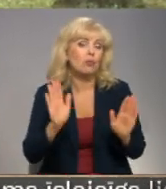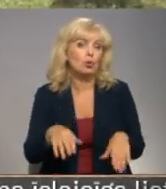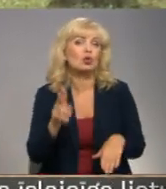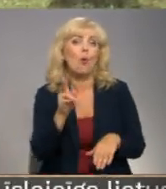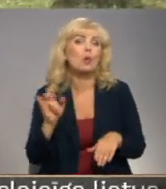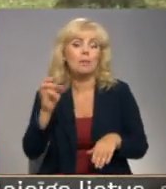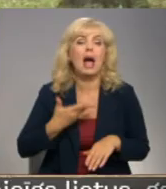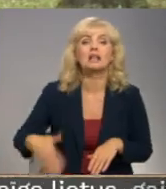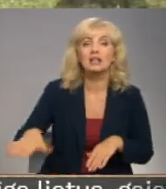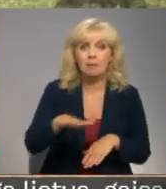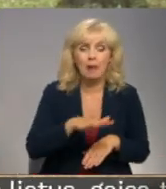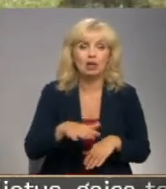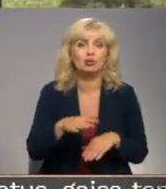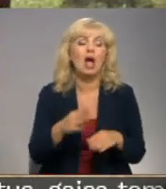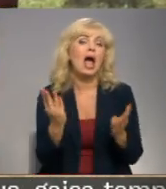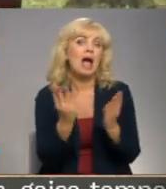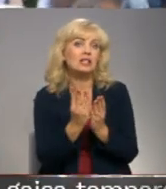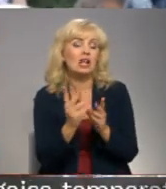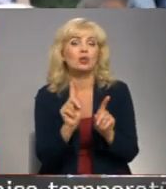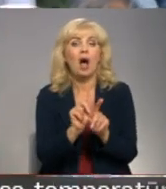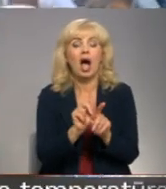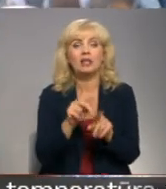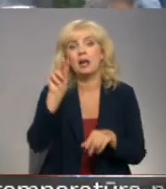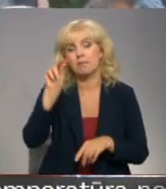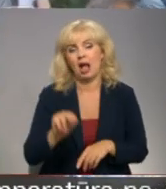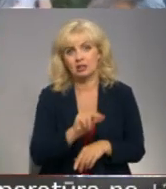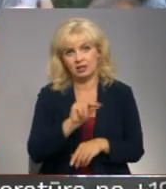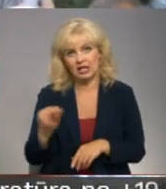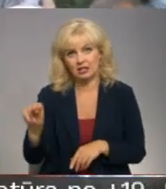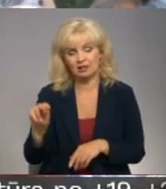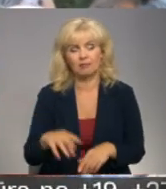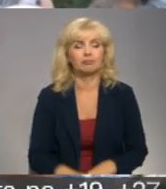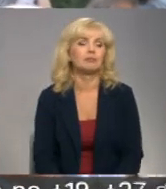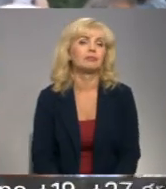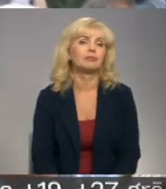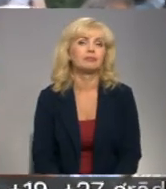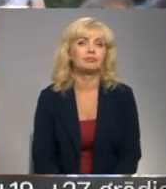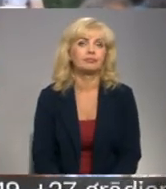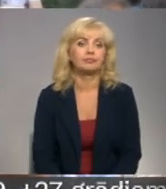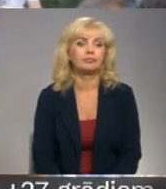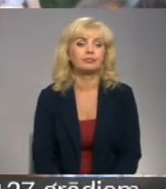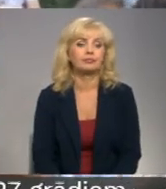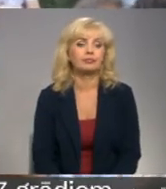kurmenes parks, estrāde un dievnams. Sandra Leitāne, Andris Pāns, Zemgales reģionālā televīzija.